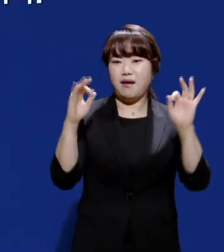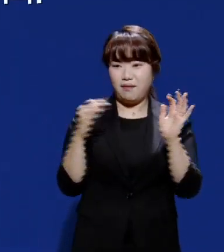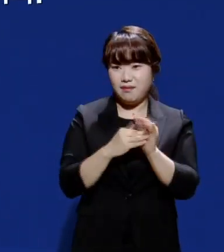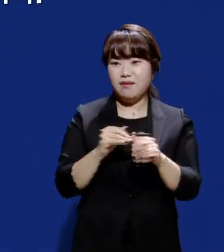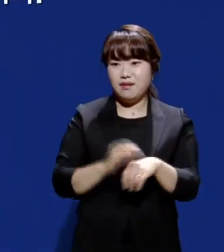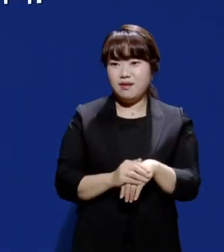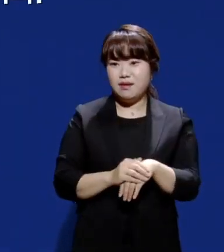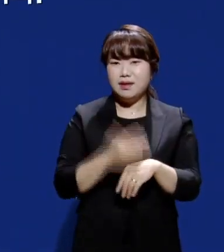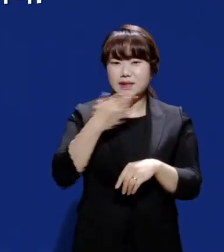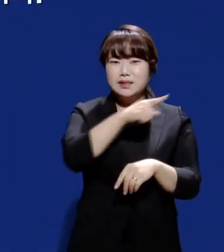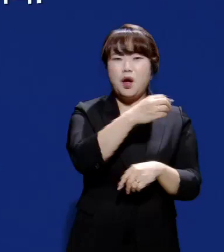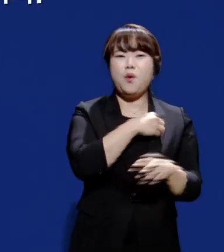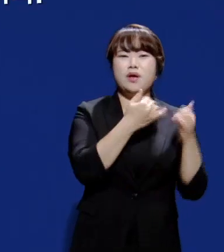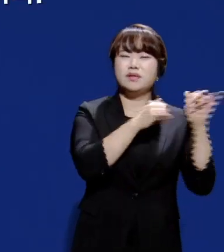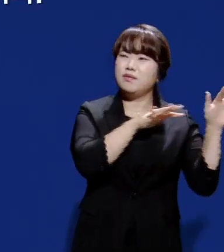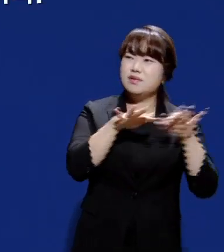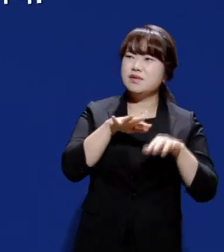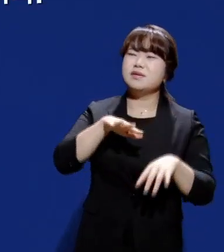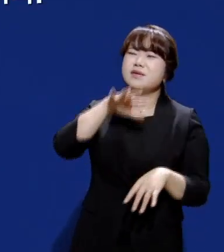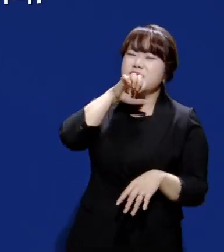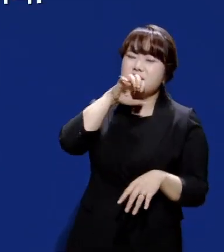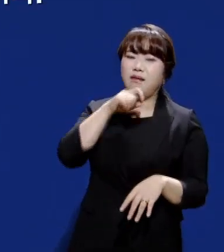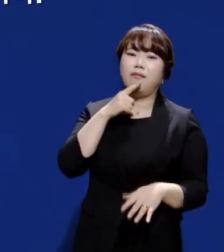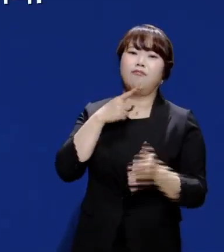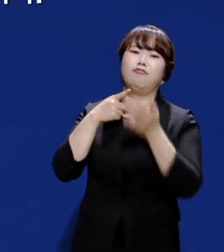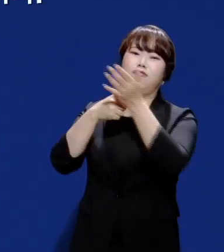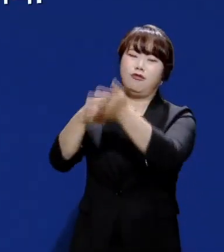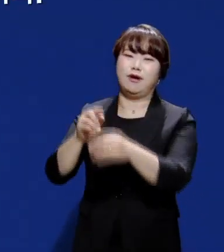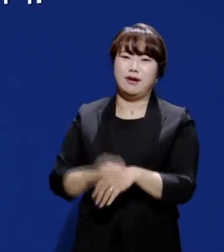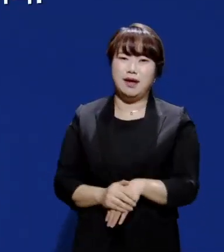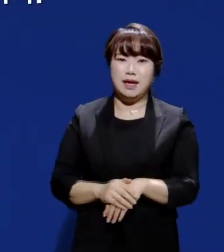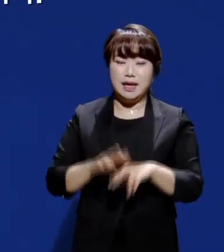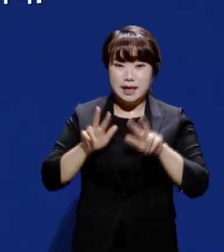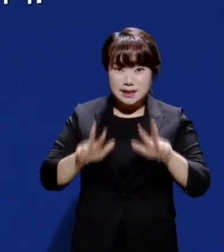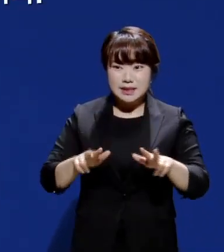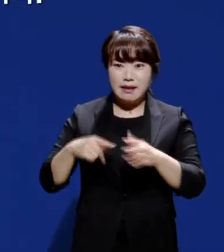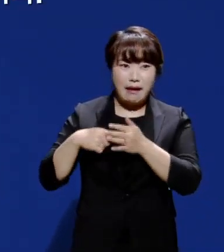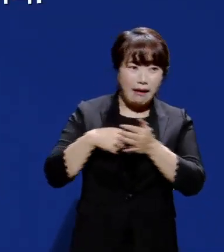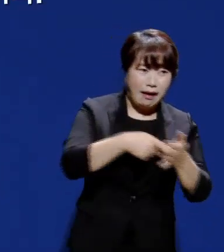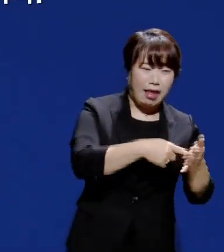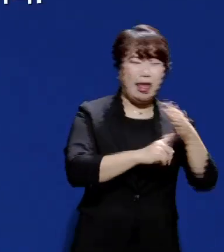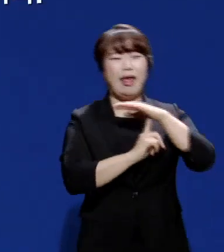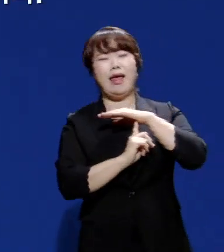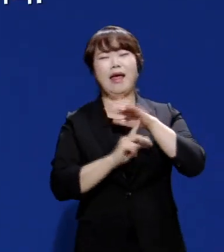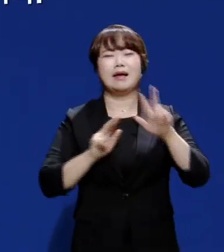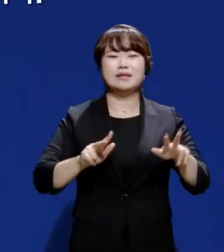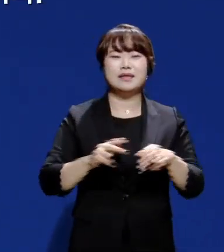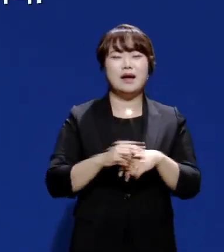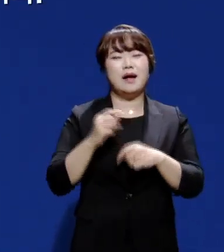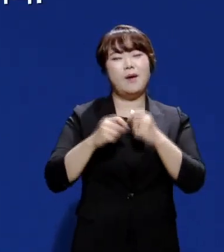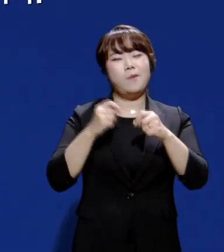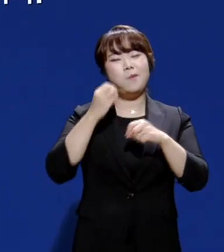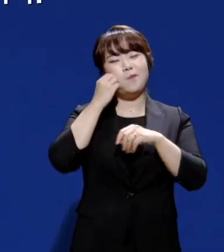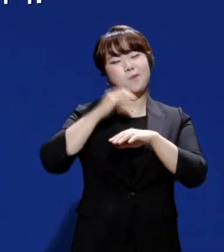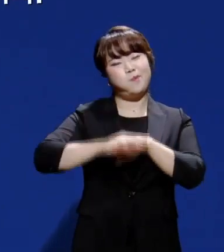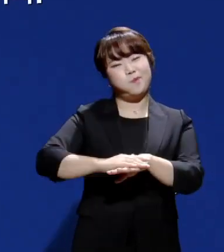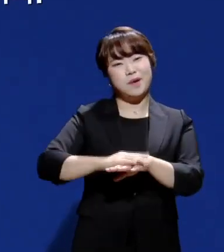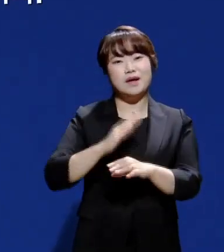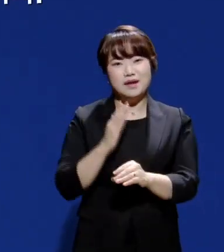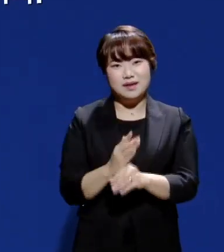뭐 반대한다라고 민원을 내셨어요. 적극 추진을 못하고 검토 중에 있는